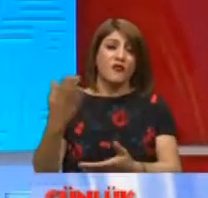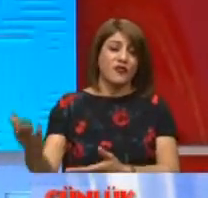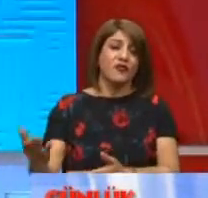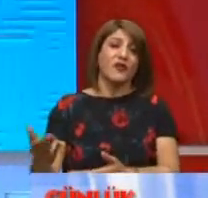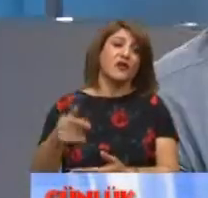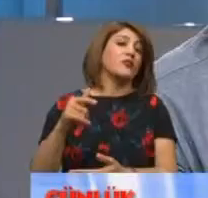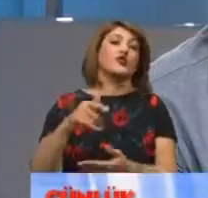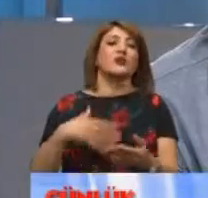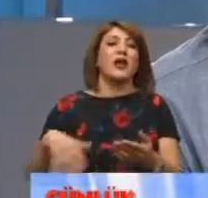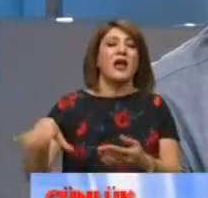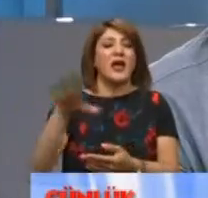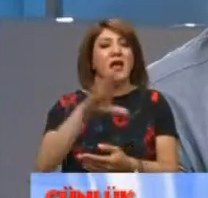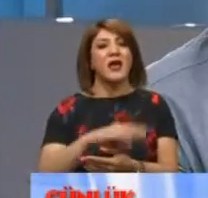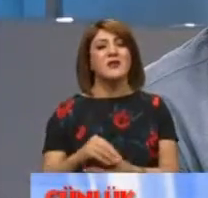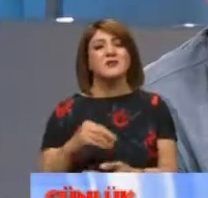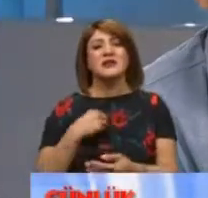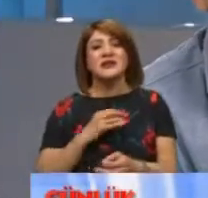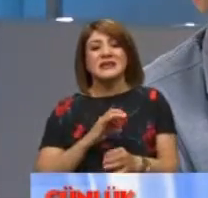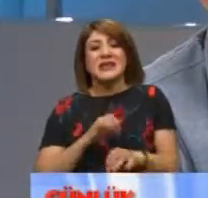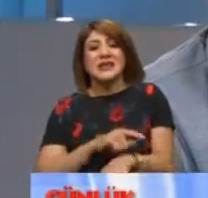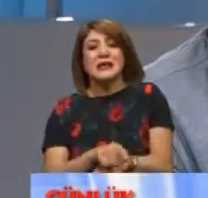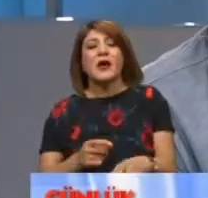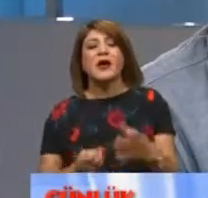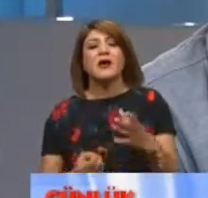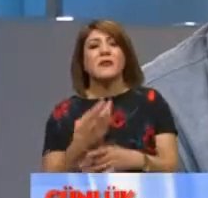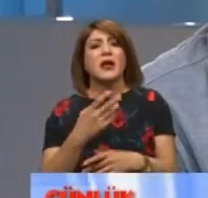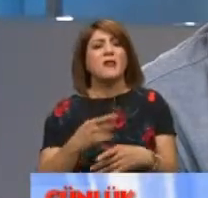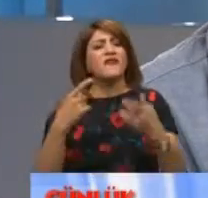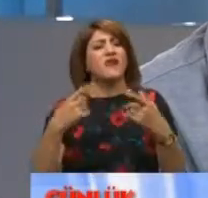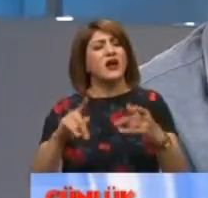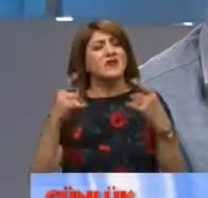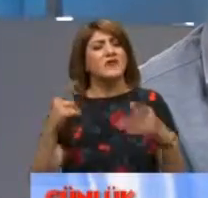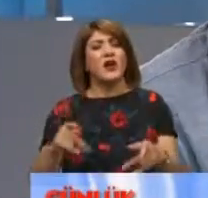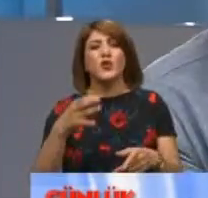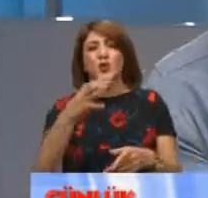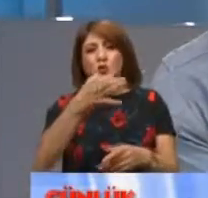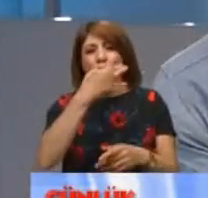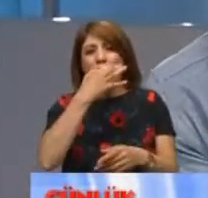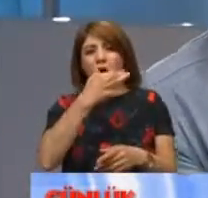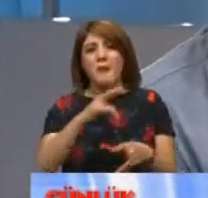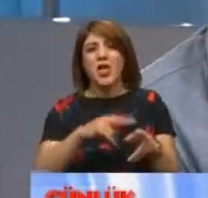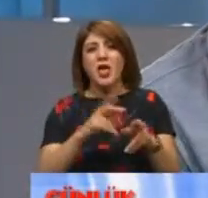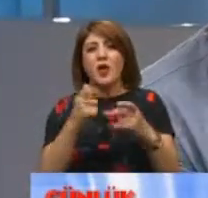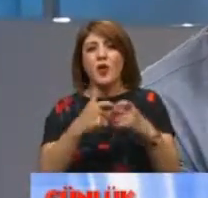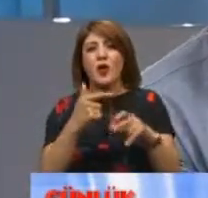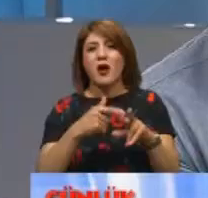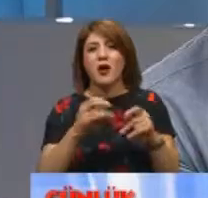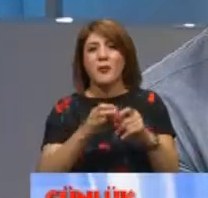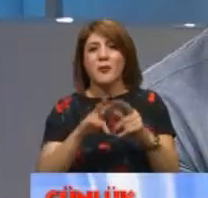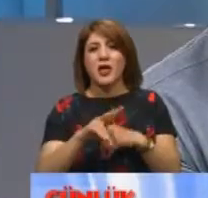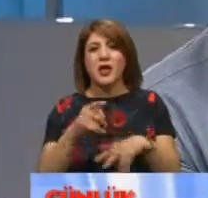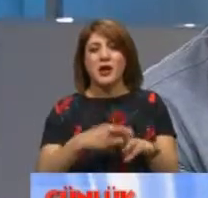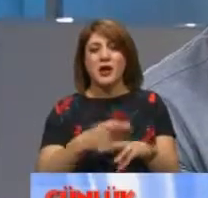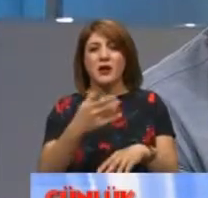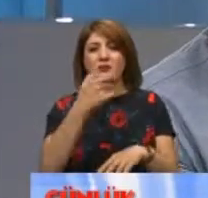ne hepsini yetiştiremeyiz diye şey yapmadım ama. Değişik şekilli kurabiyeden şey